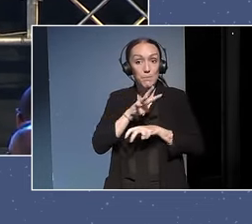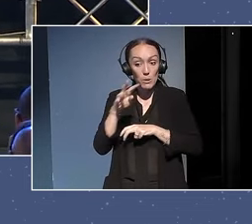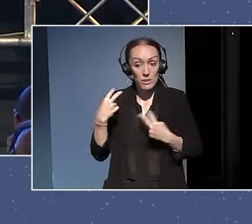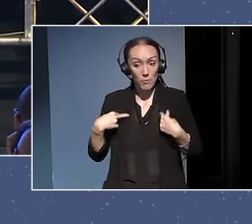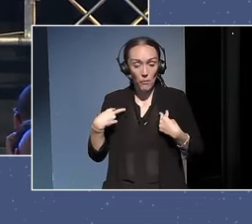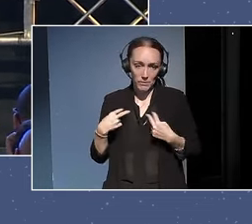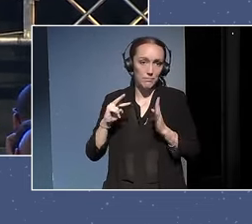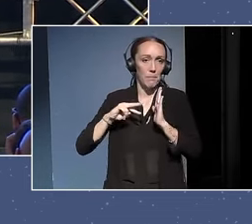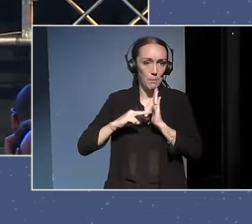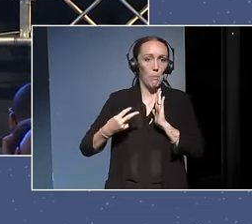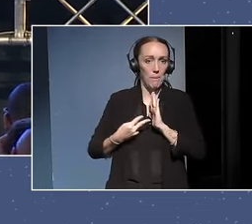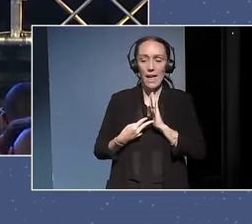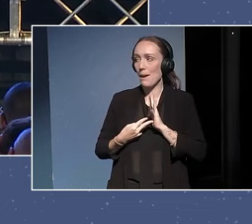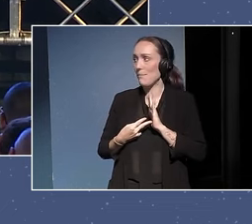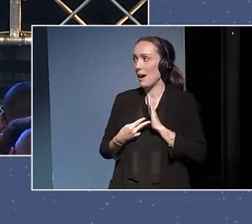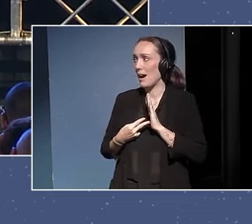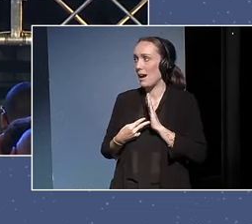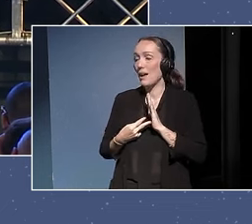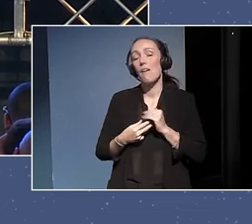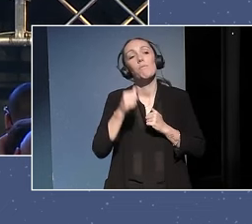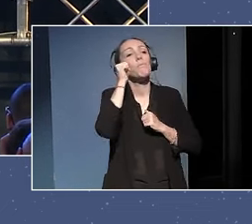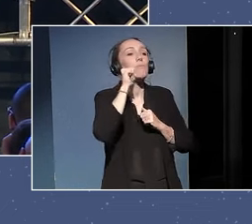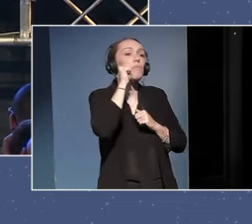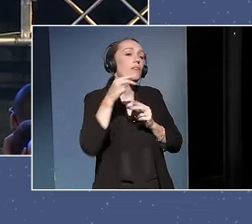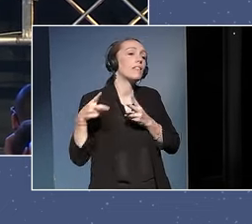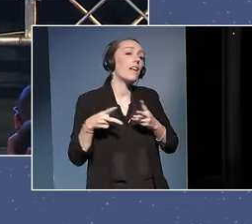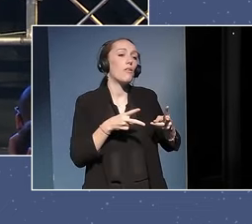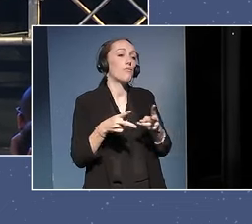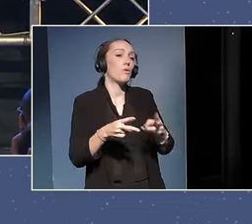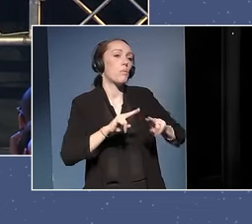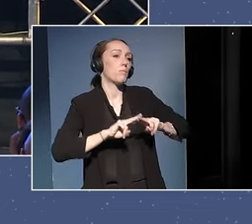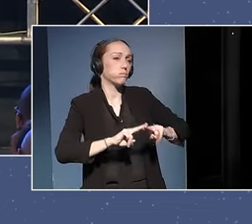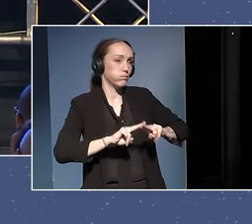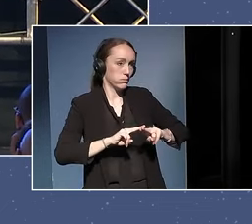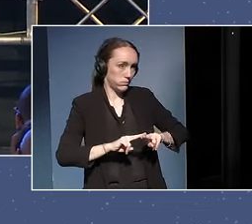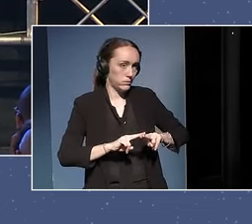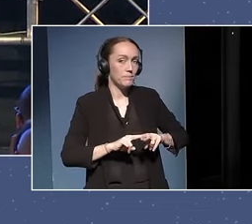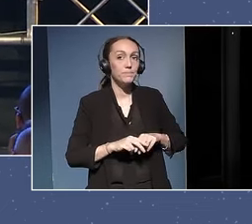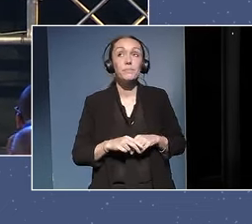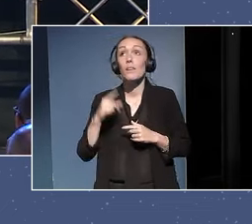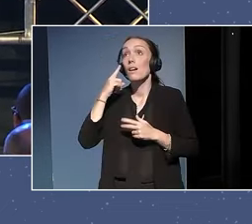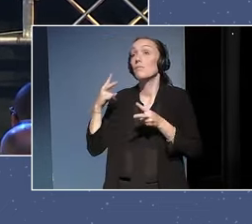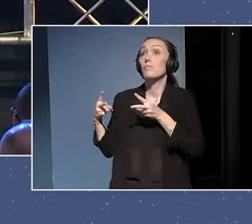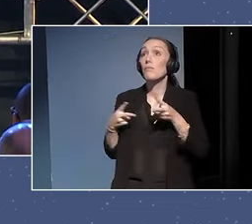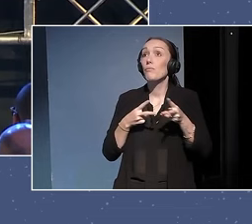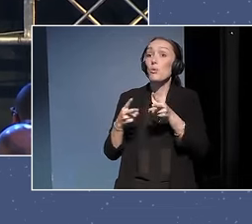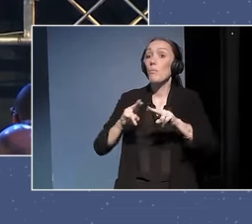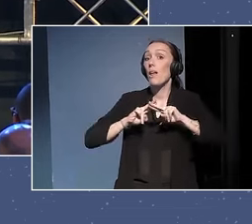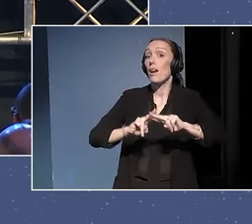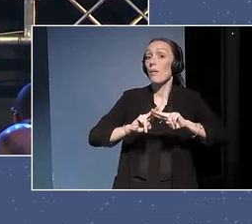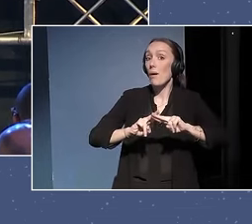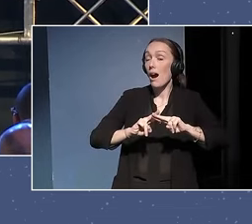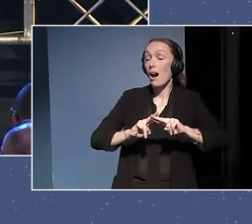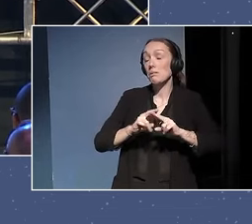Aspetta però dobbiamo fare finta che i fiumi restino perché sennò non ha tempo di es Esatto esatto però se i fiumi fossero rimasti forse